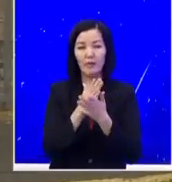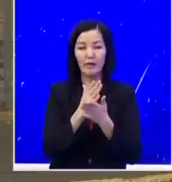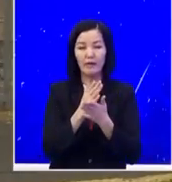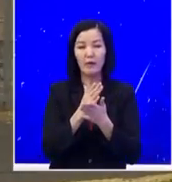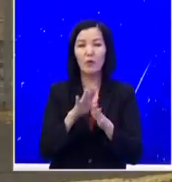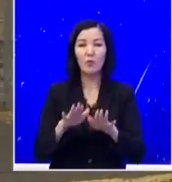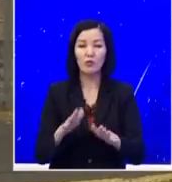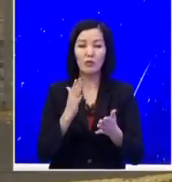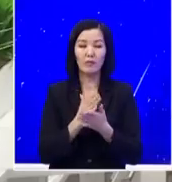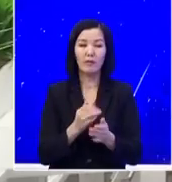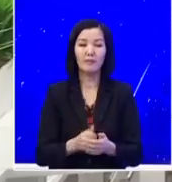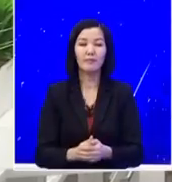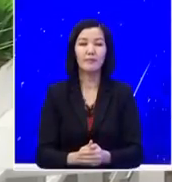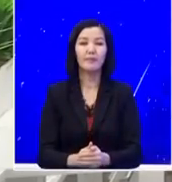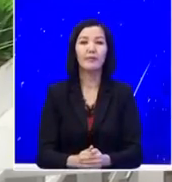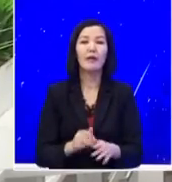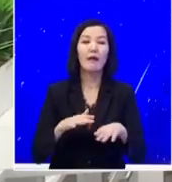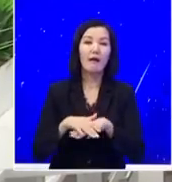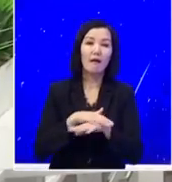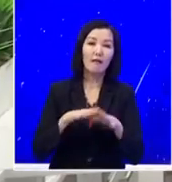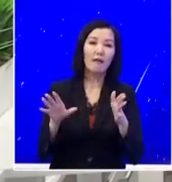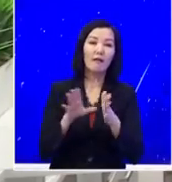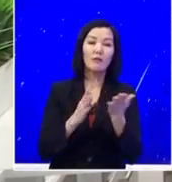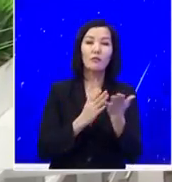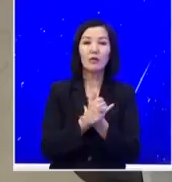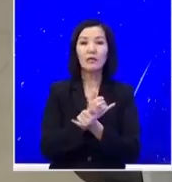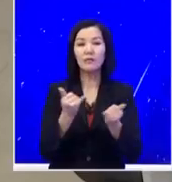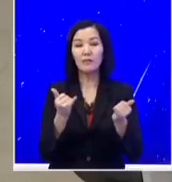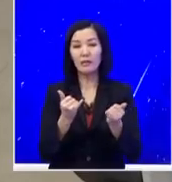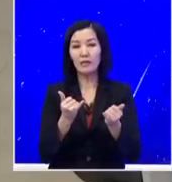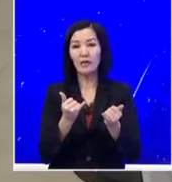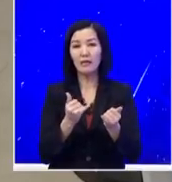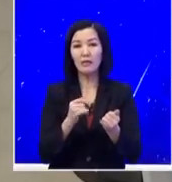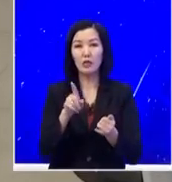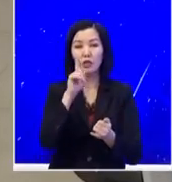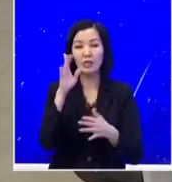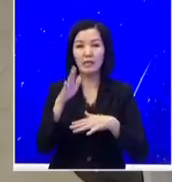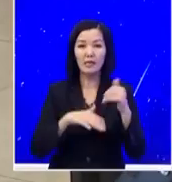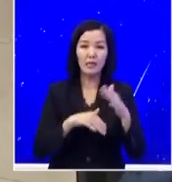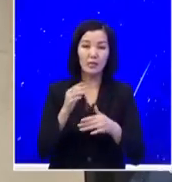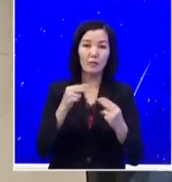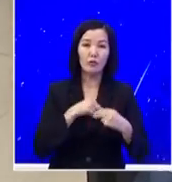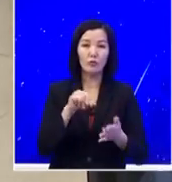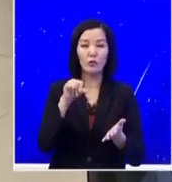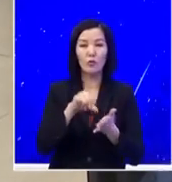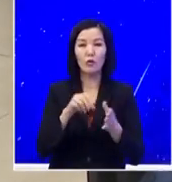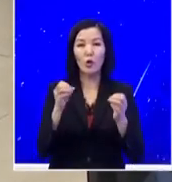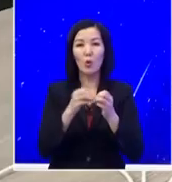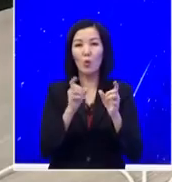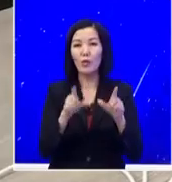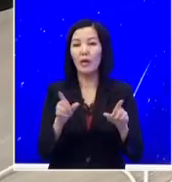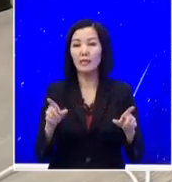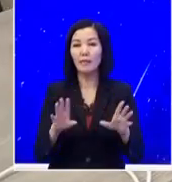көрсету бұрыштары ашылған. Халыққа электронды қызмет көрсету жүктемесі жастар тәжірибесімен жұмысқа орналасқан 10